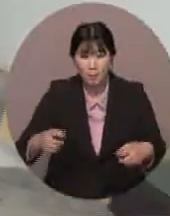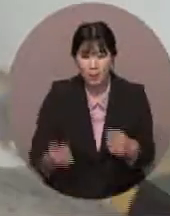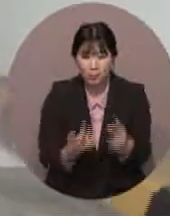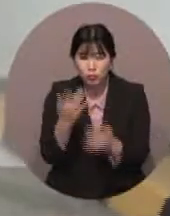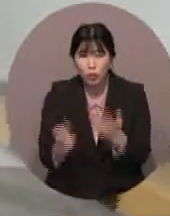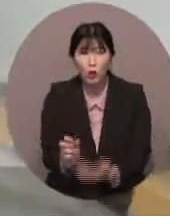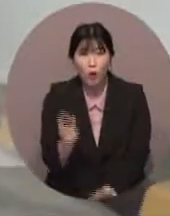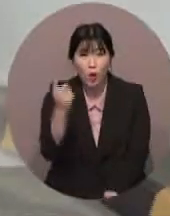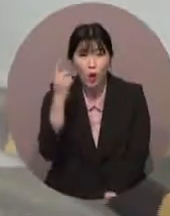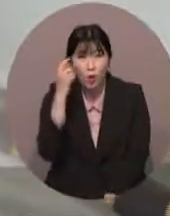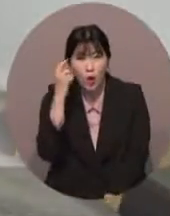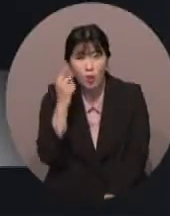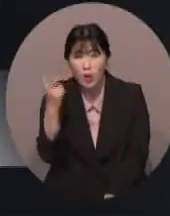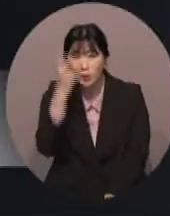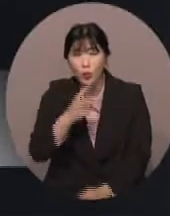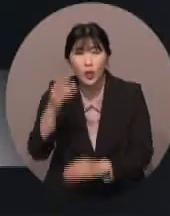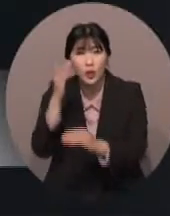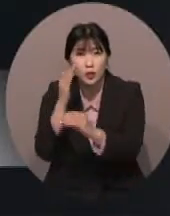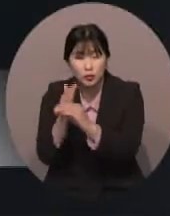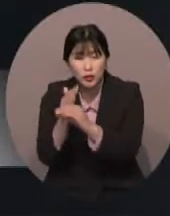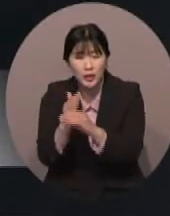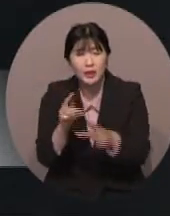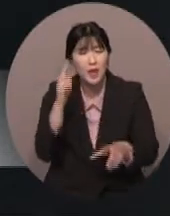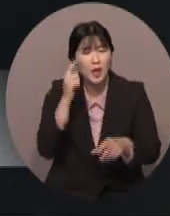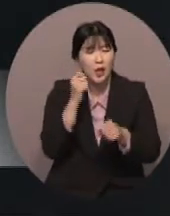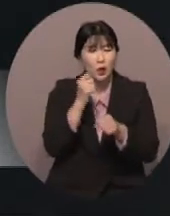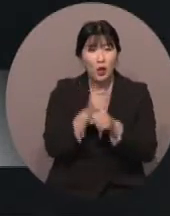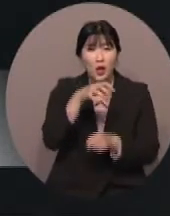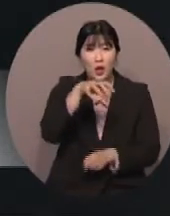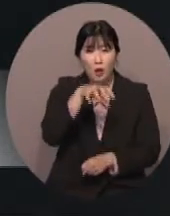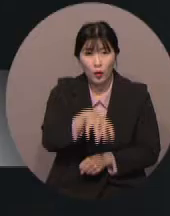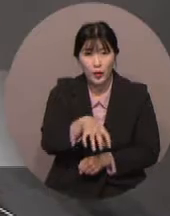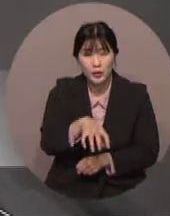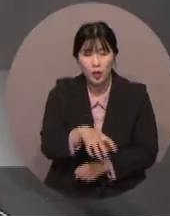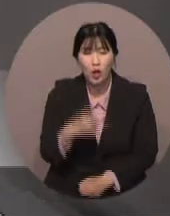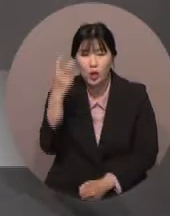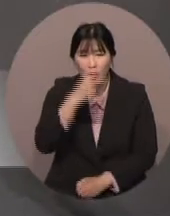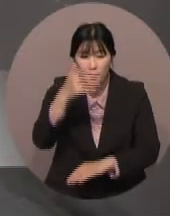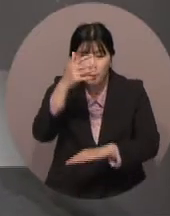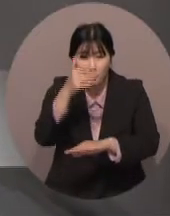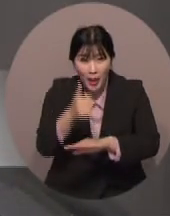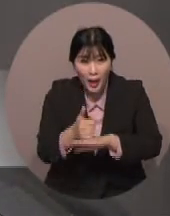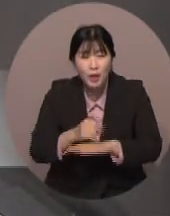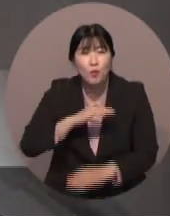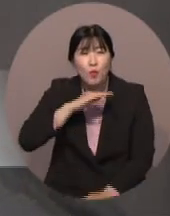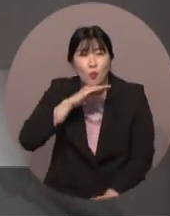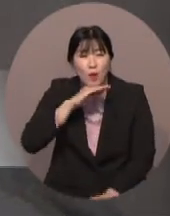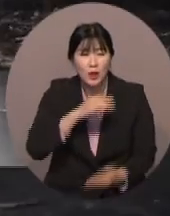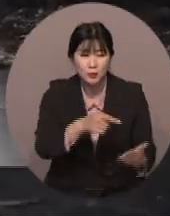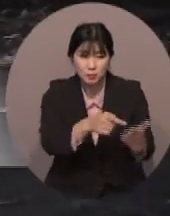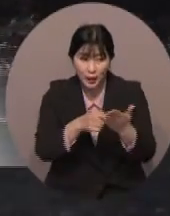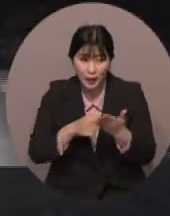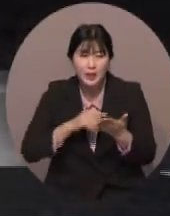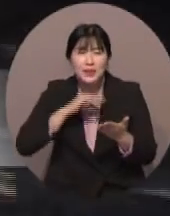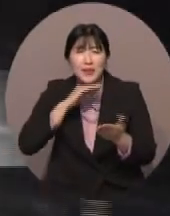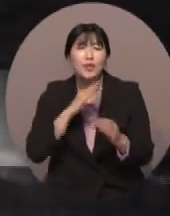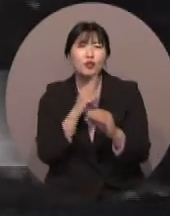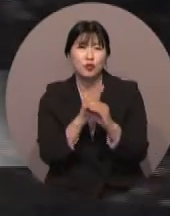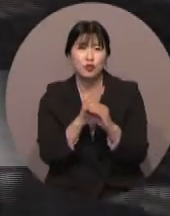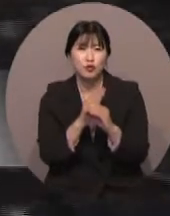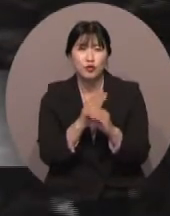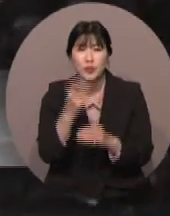규명과 관련해서 경찰은 국립과학수사연구원으로부터 감식 결과를 조만간 받을 수 있을 것으로 기대하고 있다며